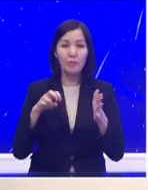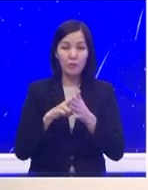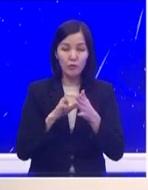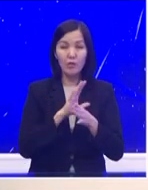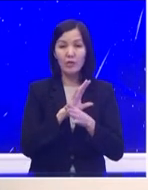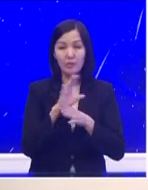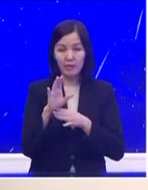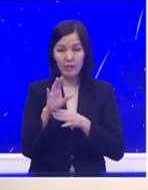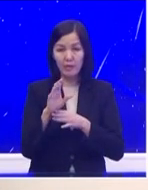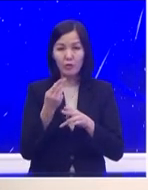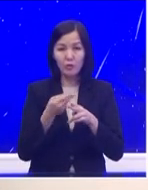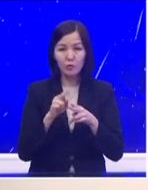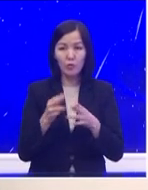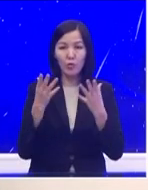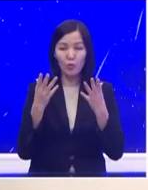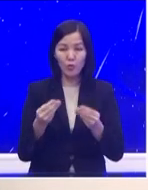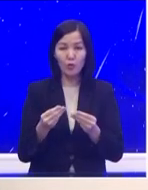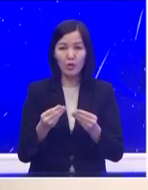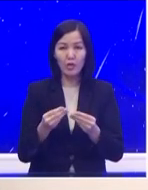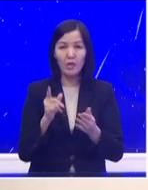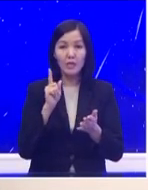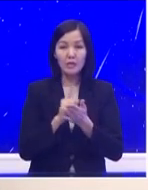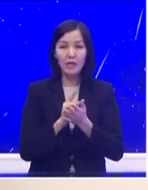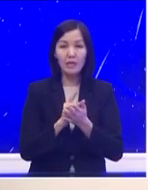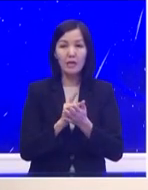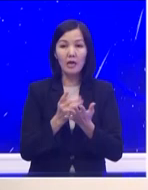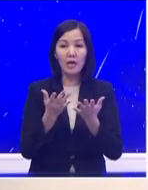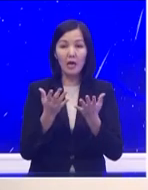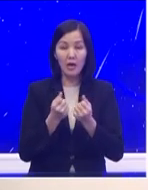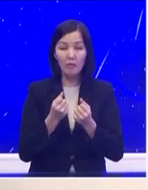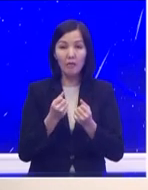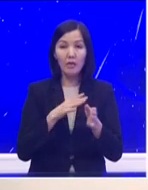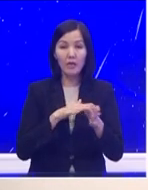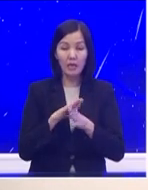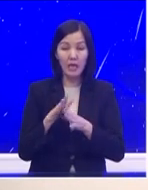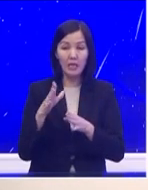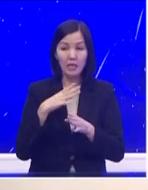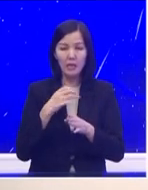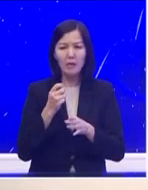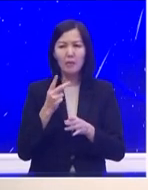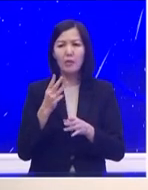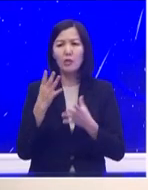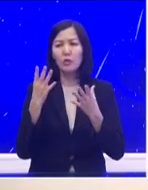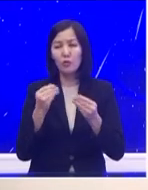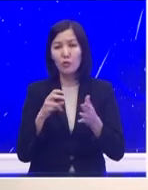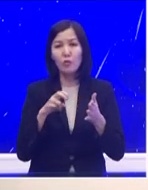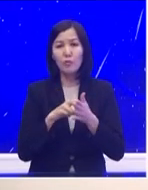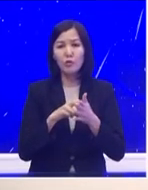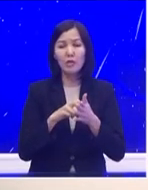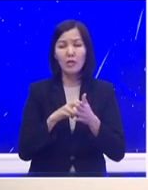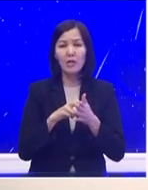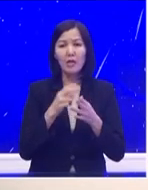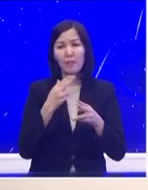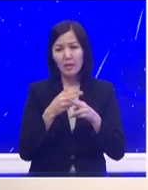салынды, сол күн салық қабылданды деп есептелінгенге жатады. Ол бірнеше күннен кейін келуі мүмкін, поштаның әртүрлі